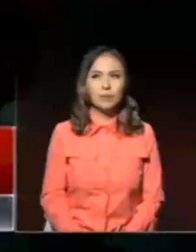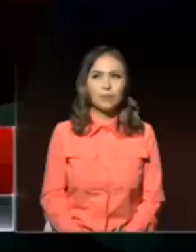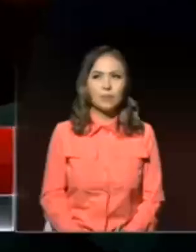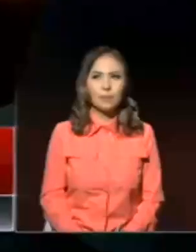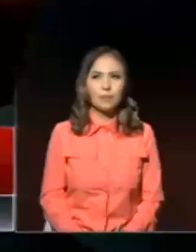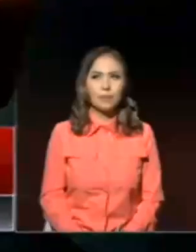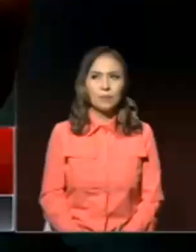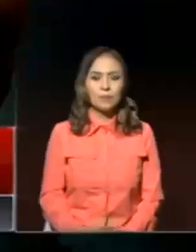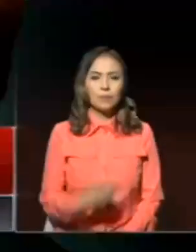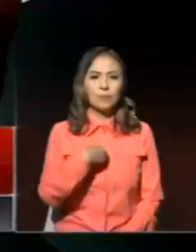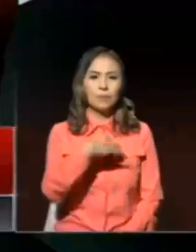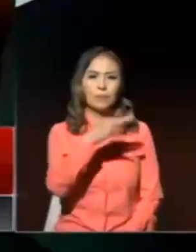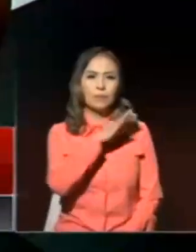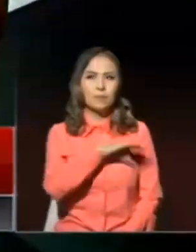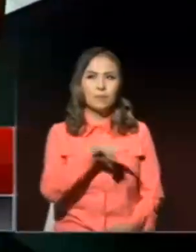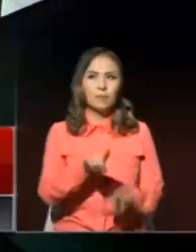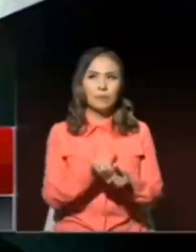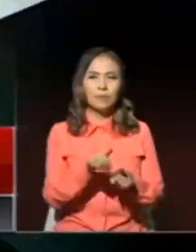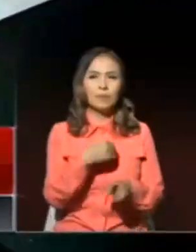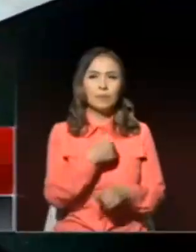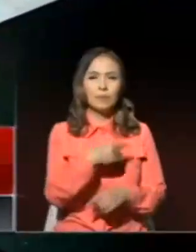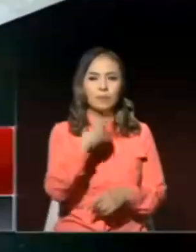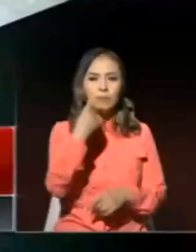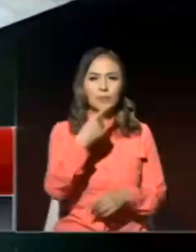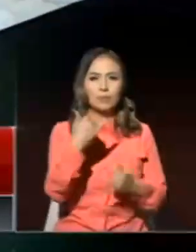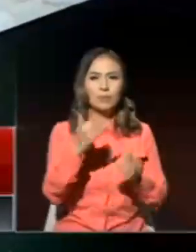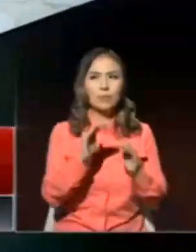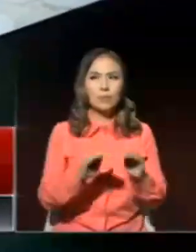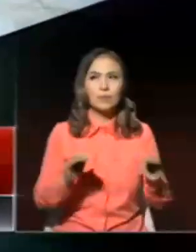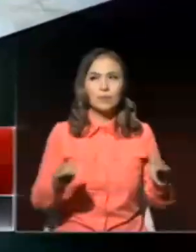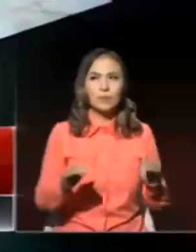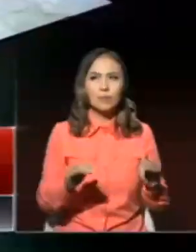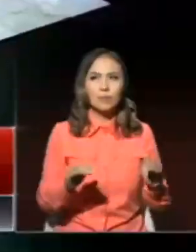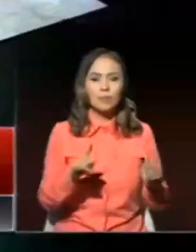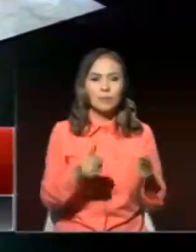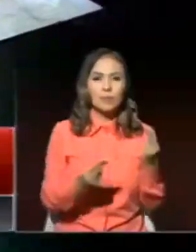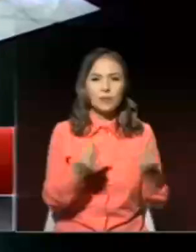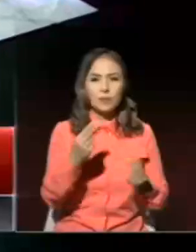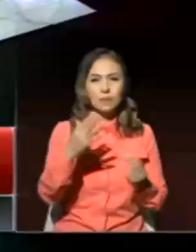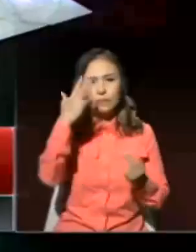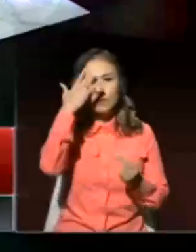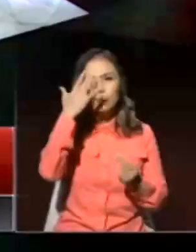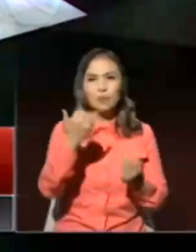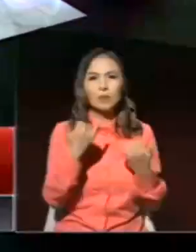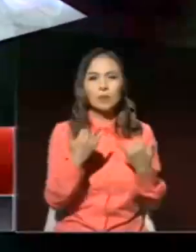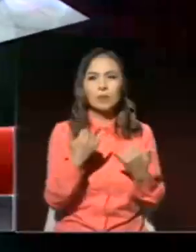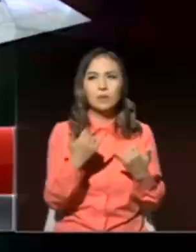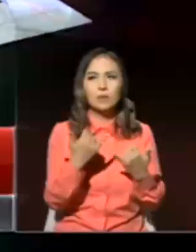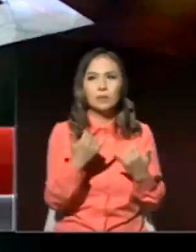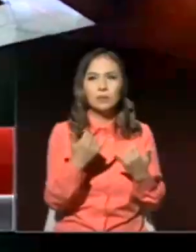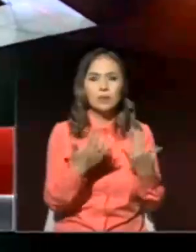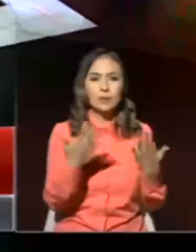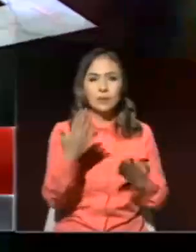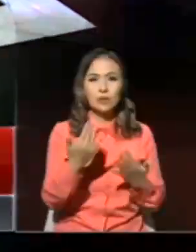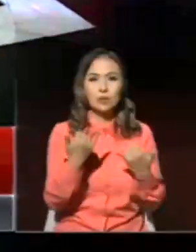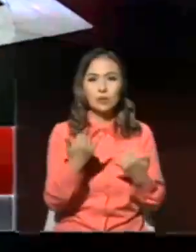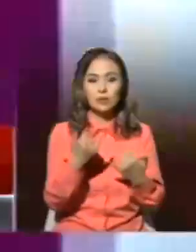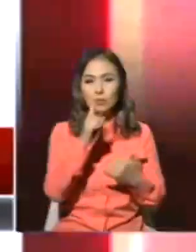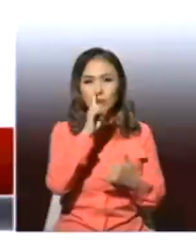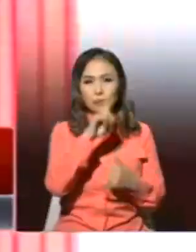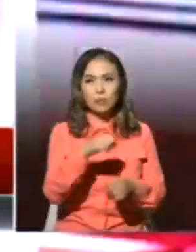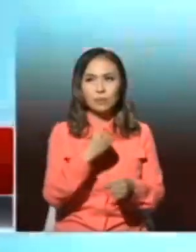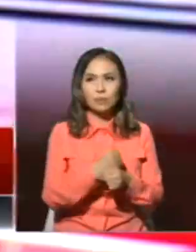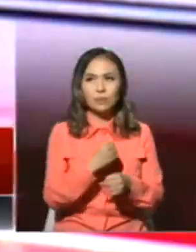эфирді пайдаланып, балаларға айтушы едім қазір. Таңда бұл азап қазірден бастап қол қалмаса, ертең